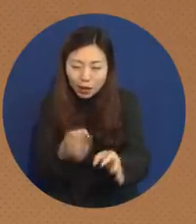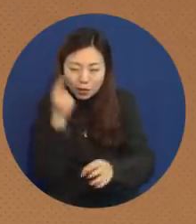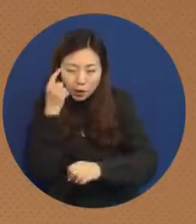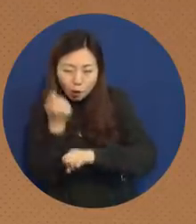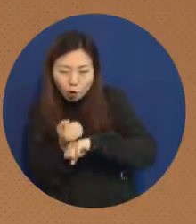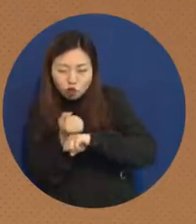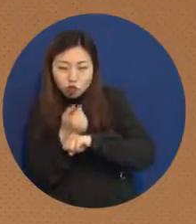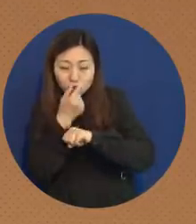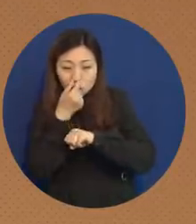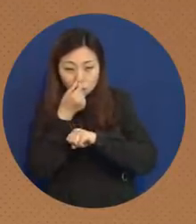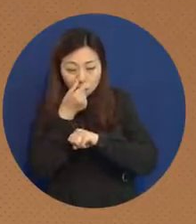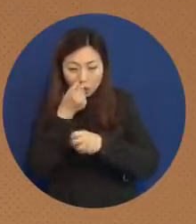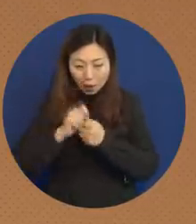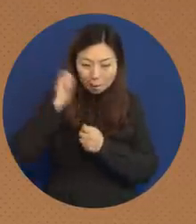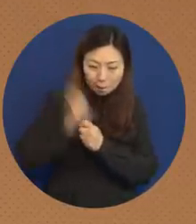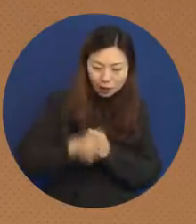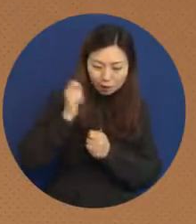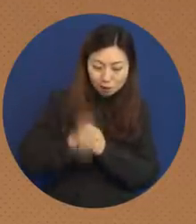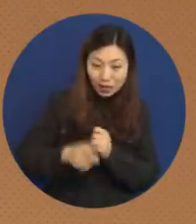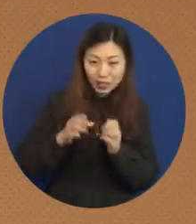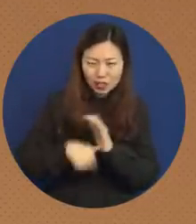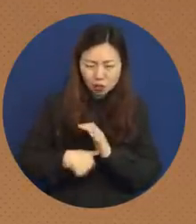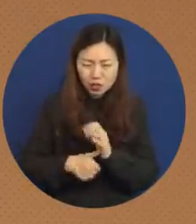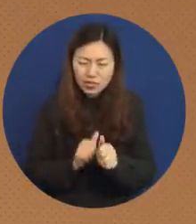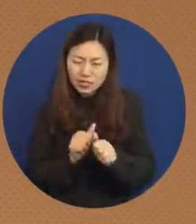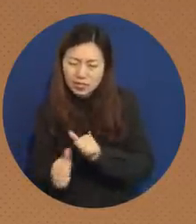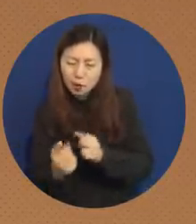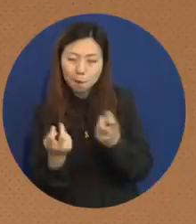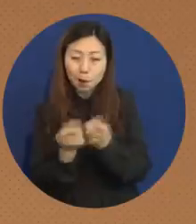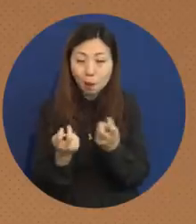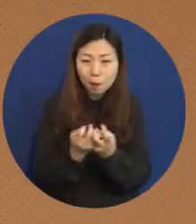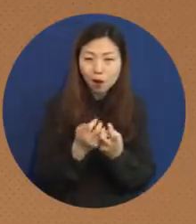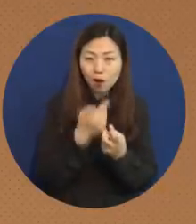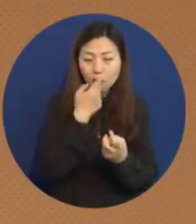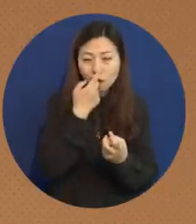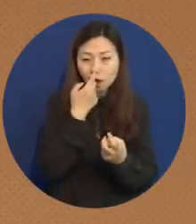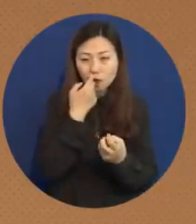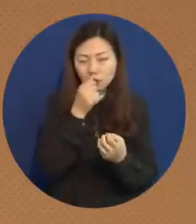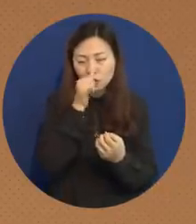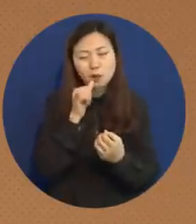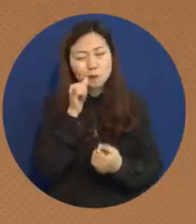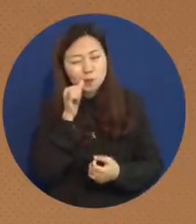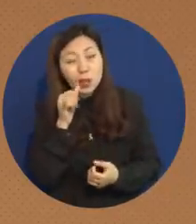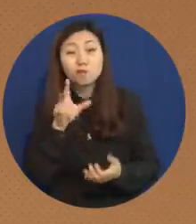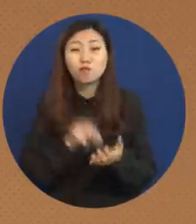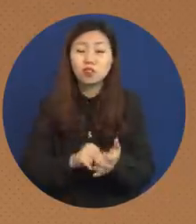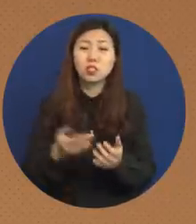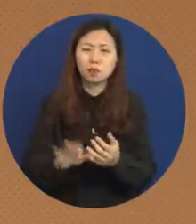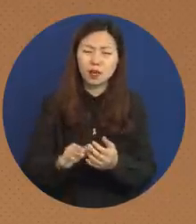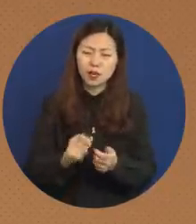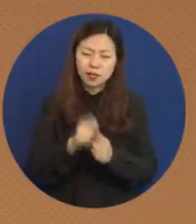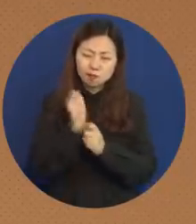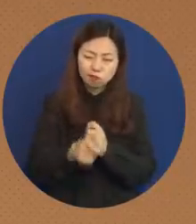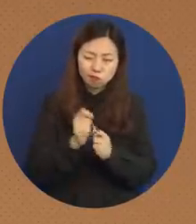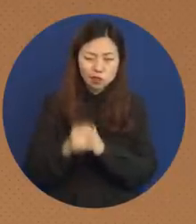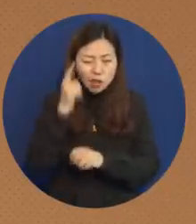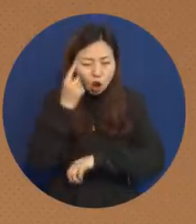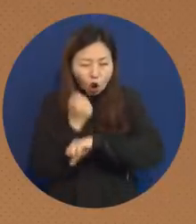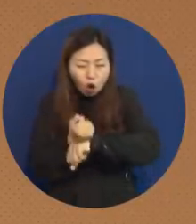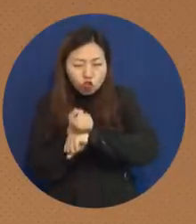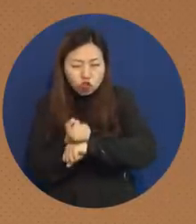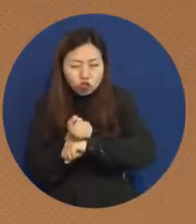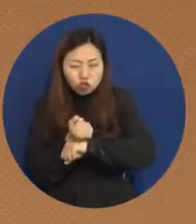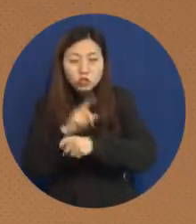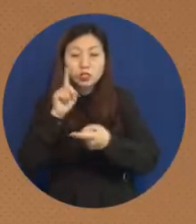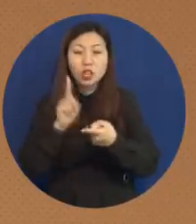안 그러면 뭐 화투 같은 거 치면서도 이거 어떻게 이길까, 이게 중독이 된 문제지만은 그걸 가지고 막 연구를 하는